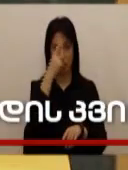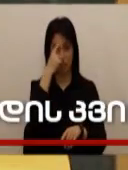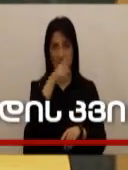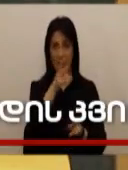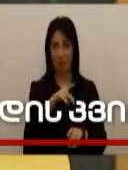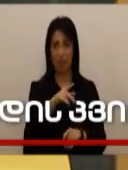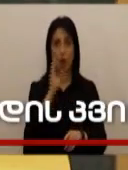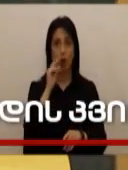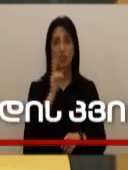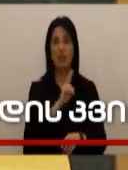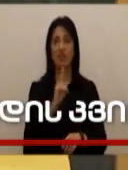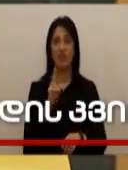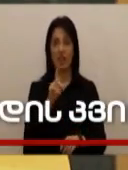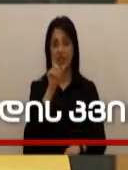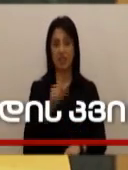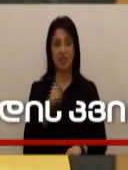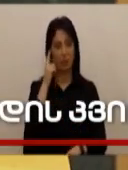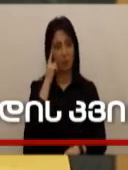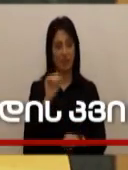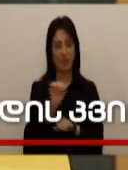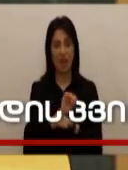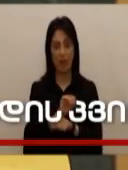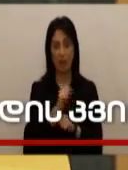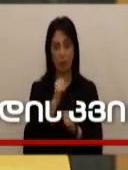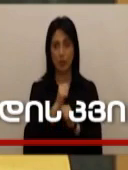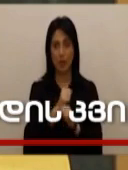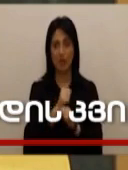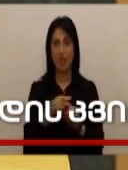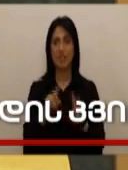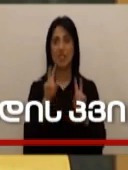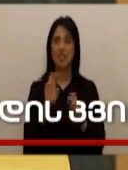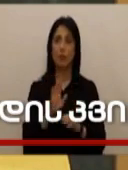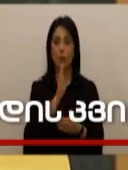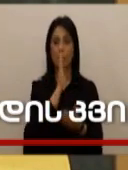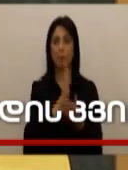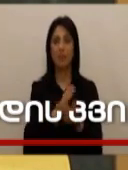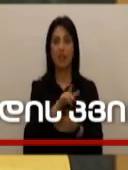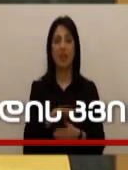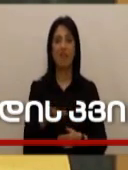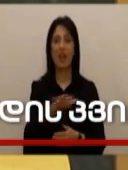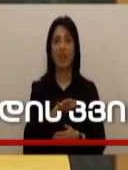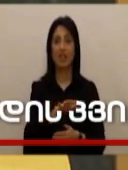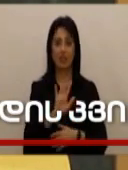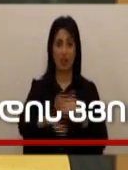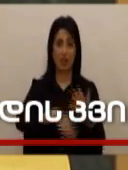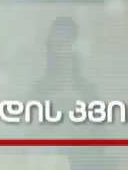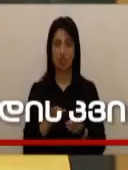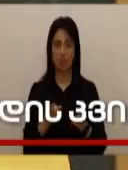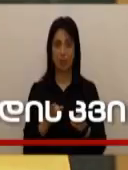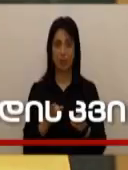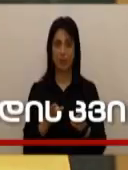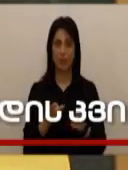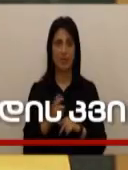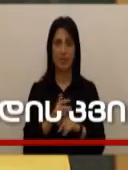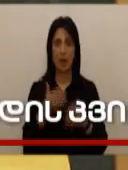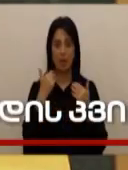როცა ვიღაც ადამიანი ფიქრობს რევოლუციის მოწყობაზე, ეს ნიშნავს თუ არა პირდაპირ ჩვენი ქვეყნის დესტაბილიზაციას, მთლიანად